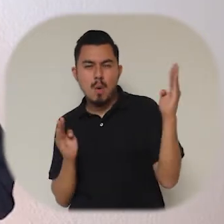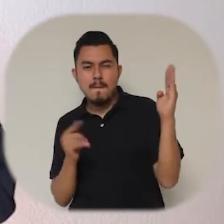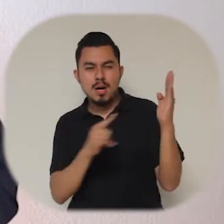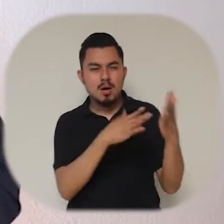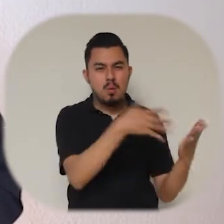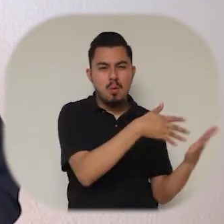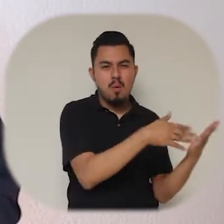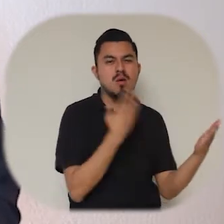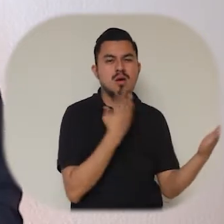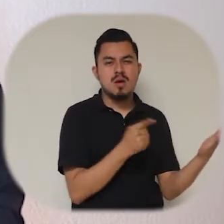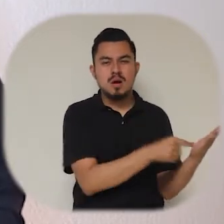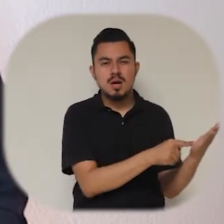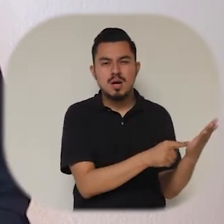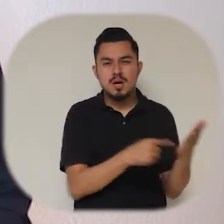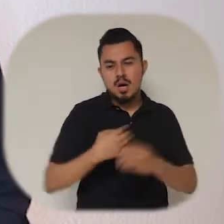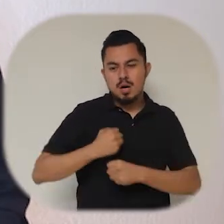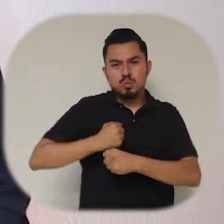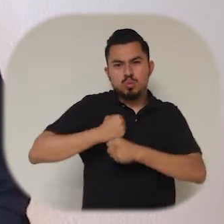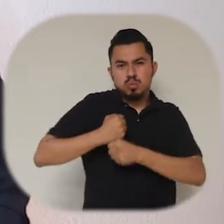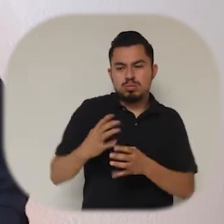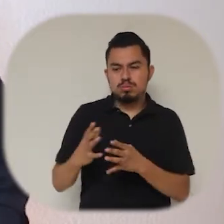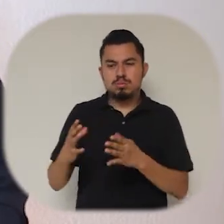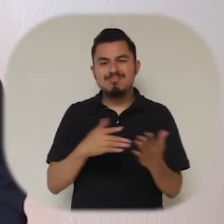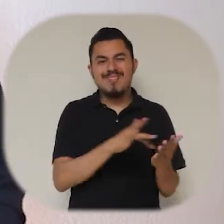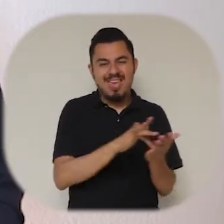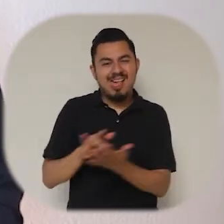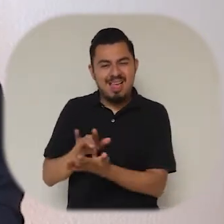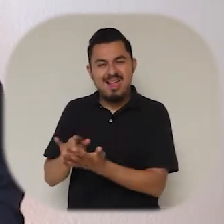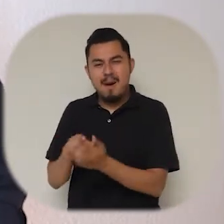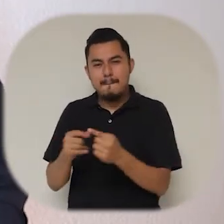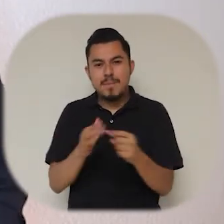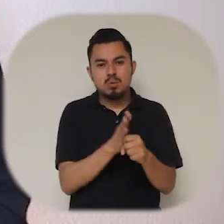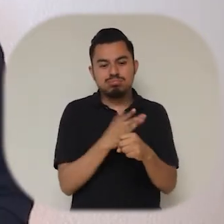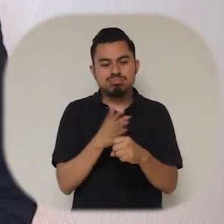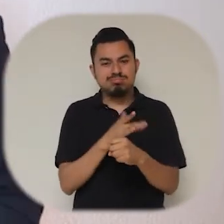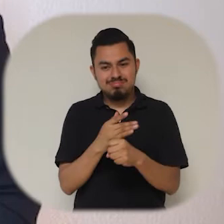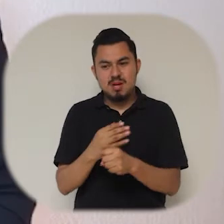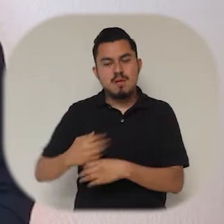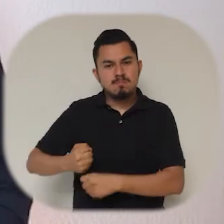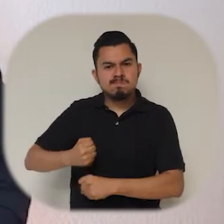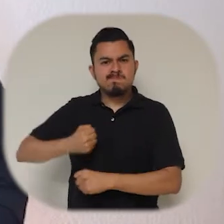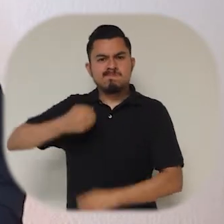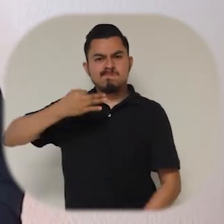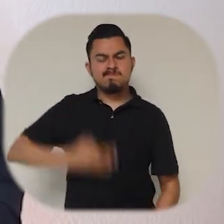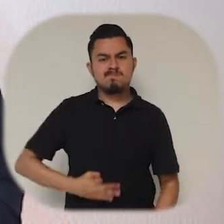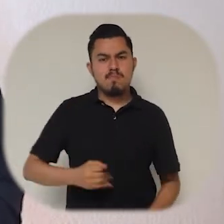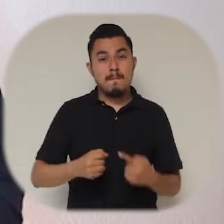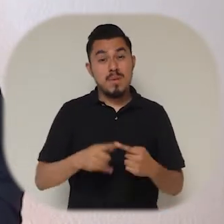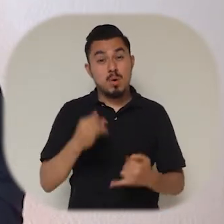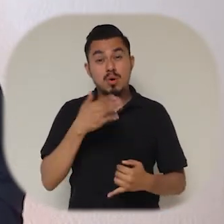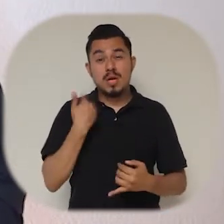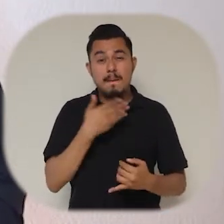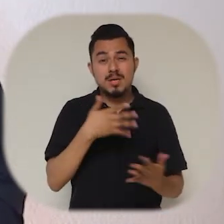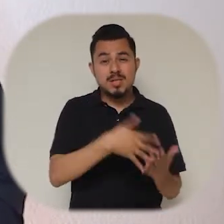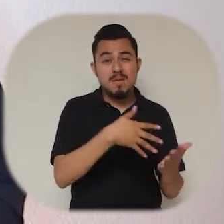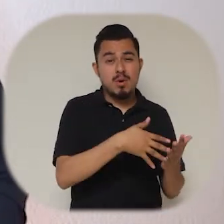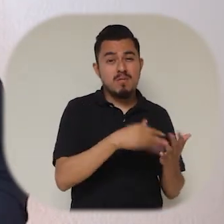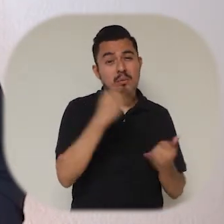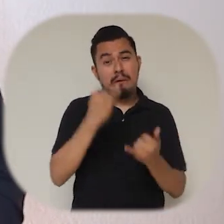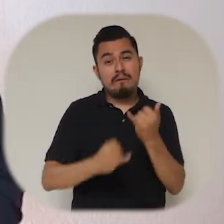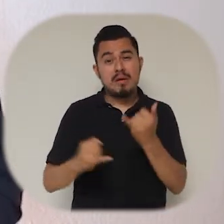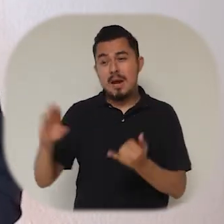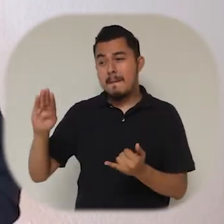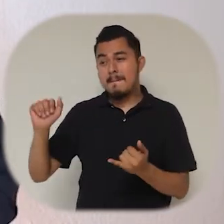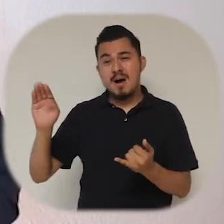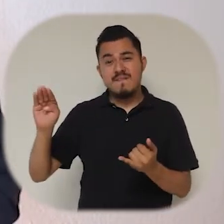안정이 됐습니다. 그러다가 결국 바벨론에 의해서 멸망당하게 됩니다. 북이스라엘은 이제